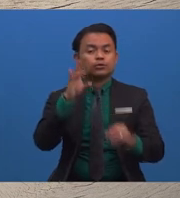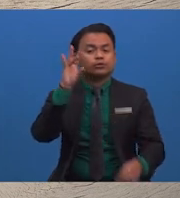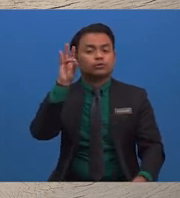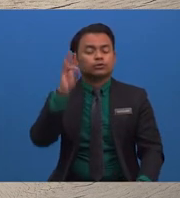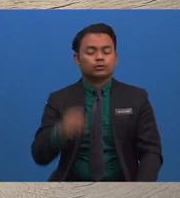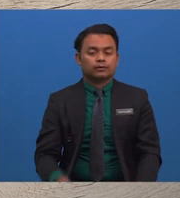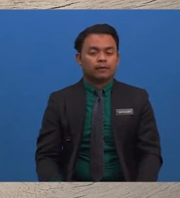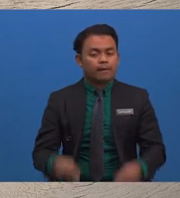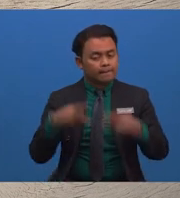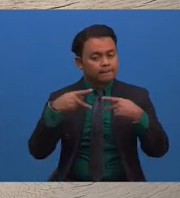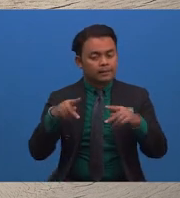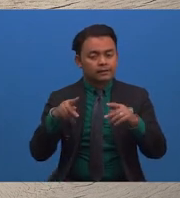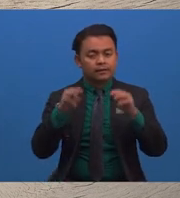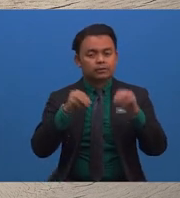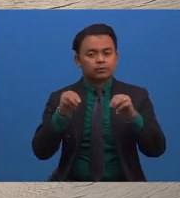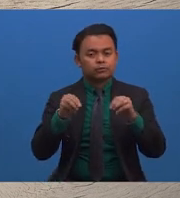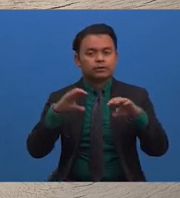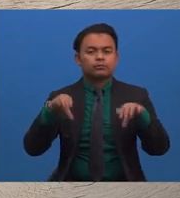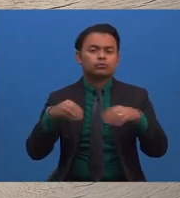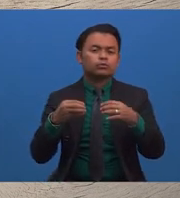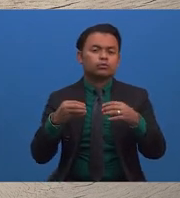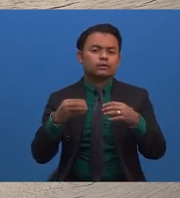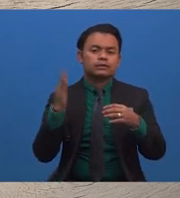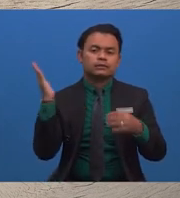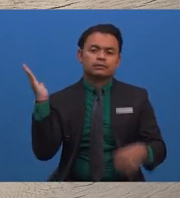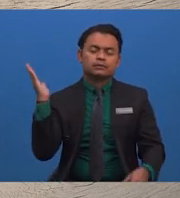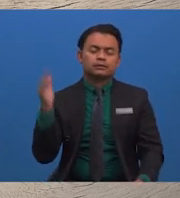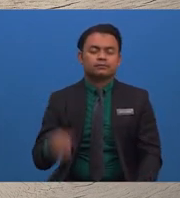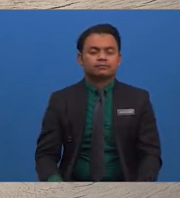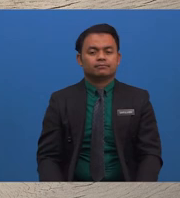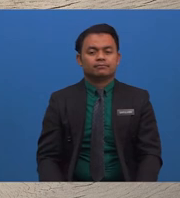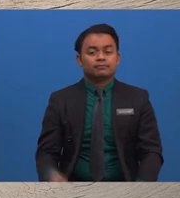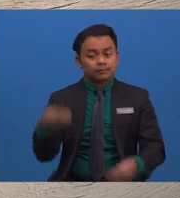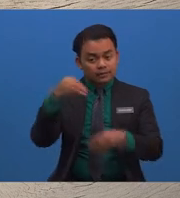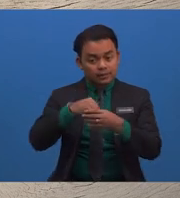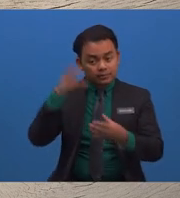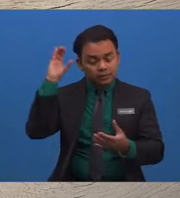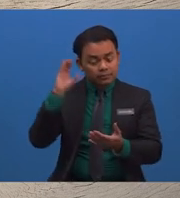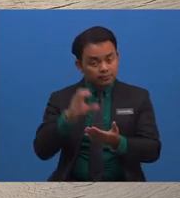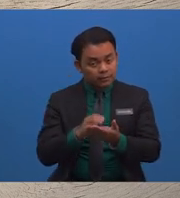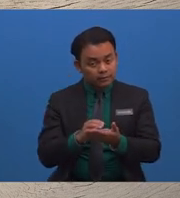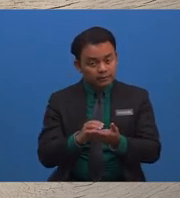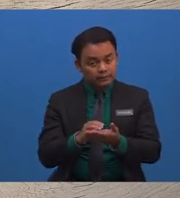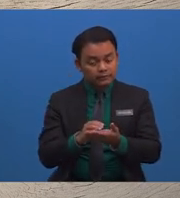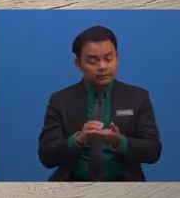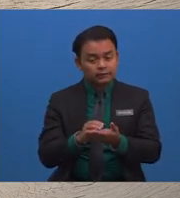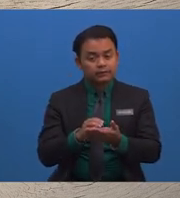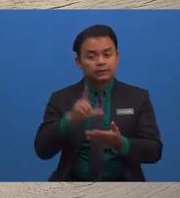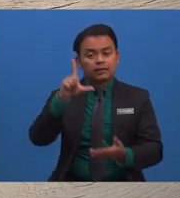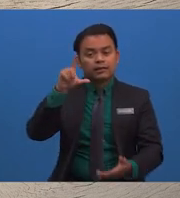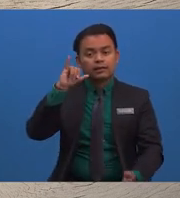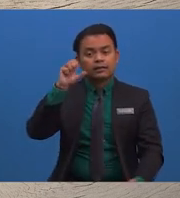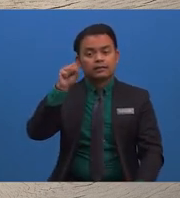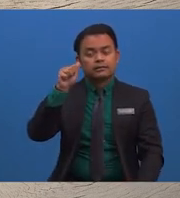murid-murid berbuat seperti ini? Dalam paparan ini, Lisa sedang bersedih kerana baru